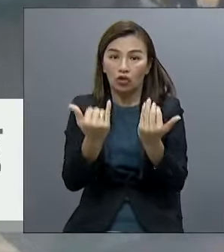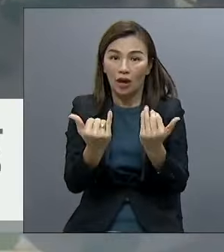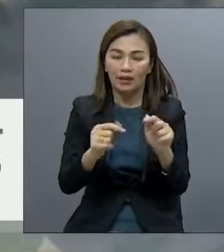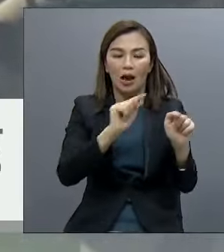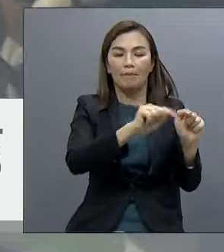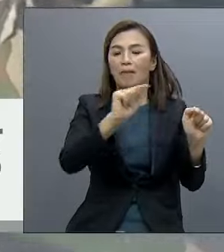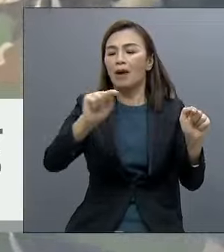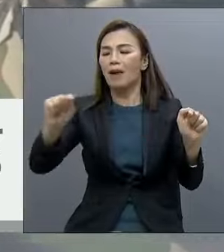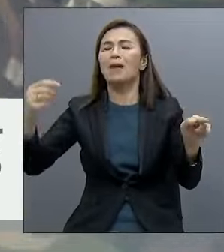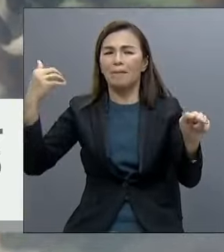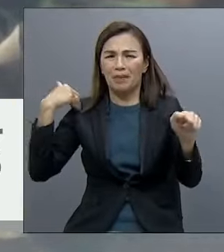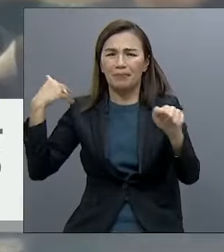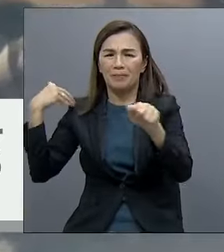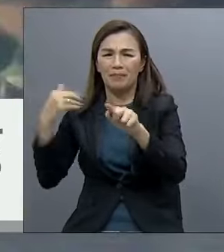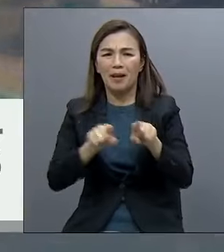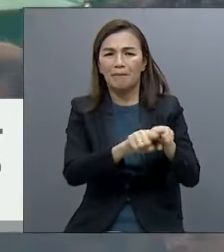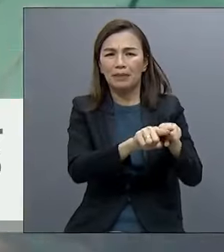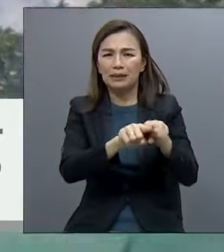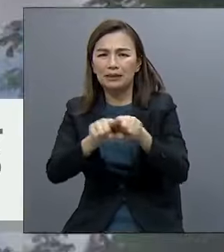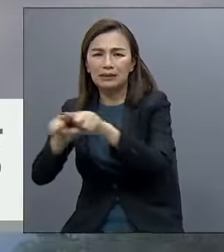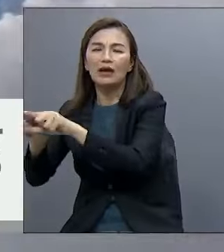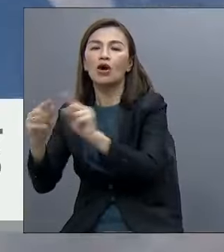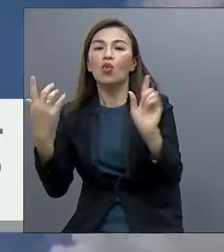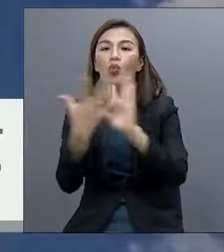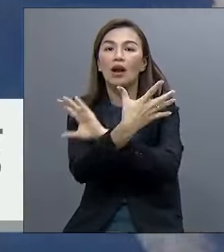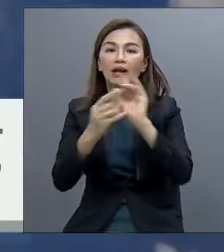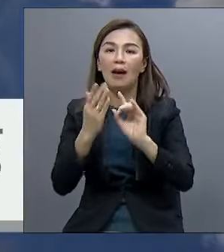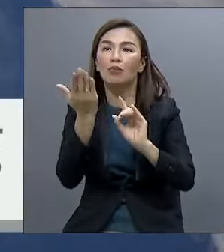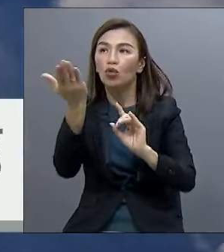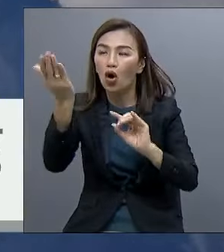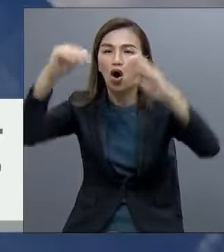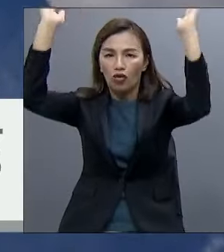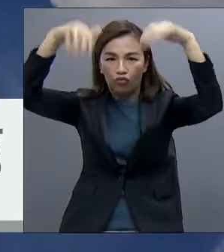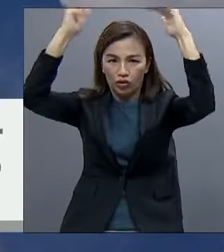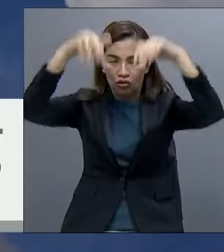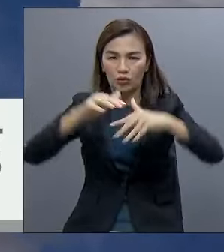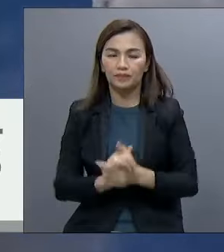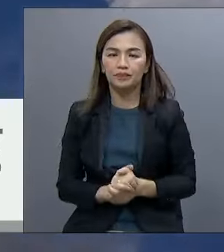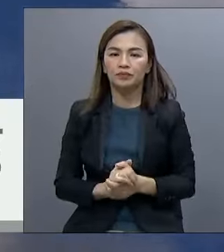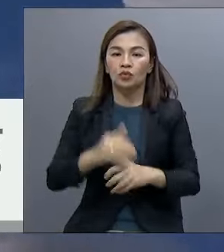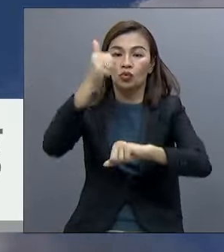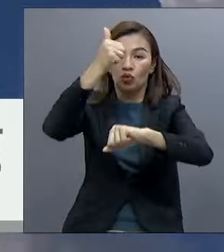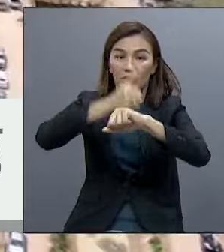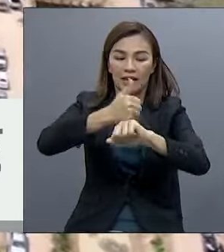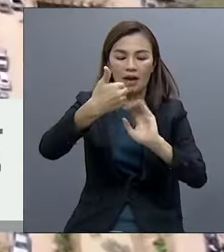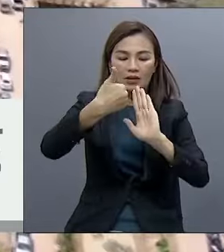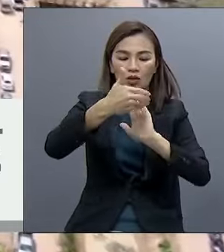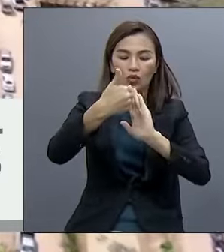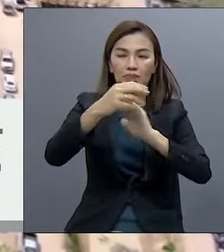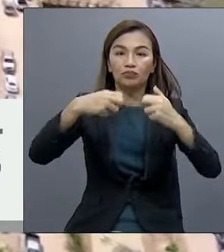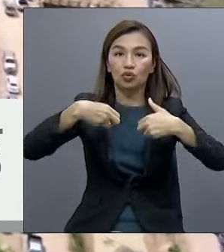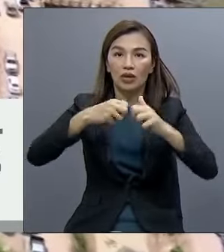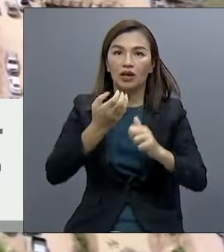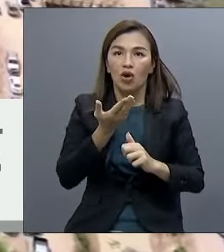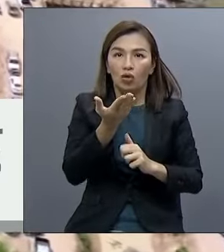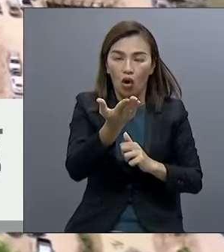ประเพณีบุญบั้งไฟตามความเชื่อเพื่อขอฝนซึ่งผู้ว่าราชการจังหวัดสุรินทร์เองก็กำชับให้ทุกอำเภอมีมาต